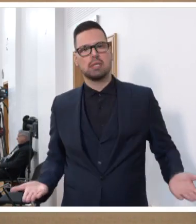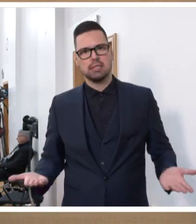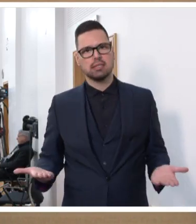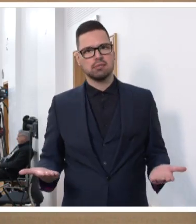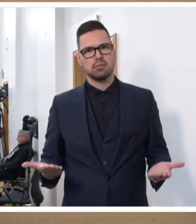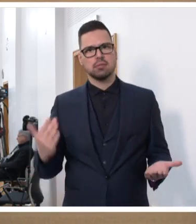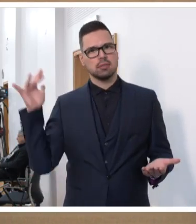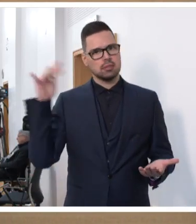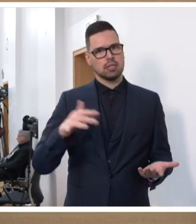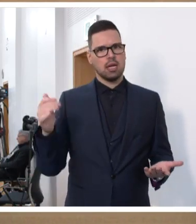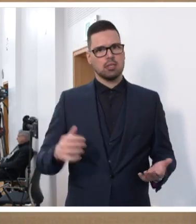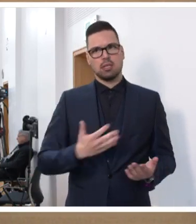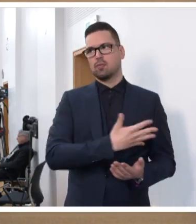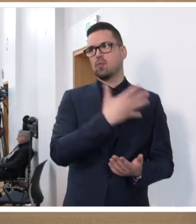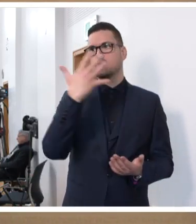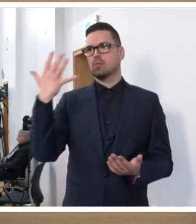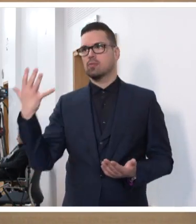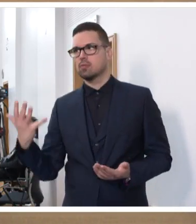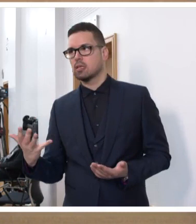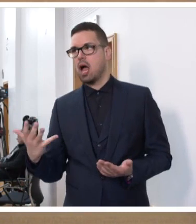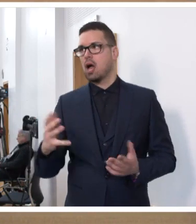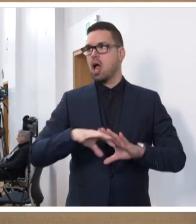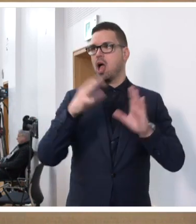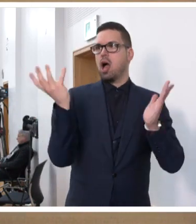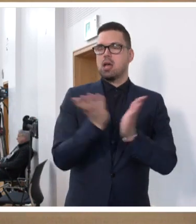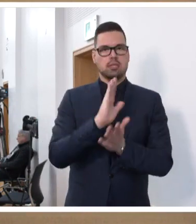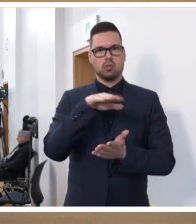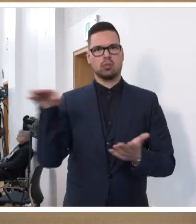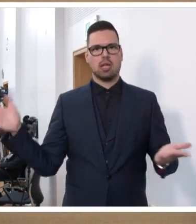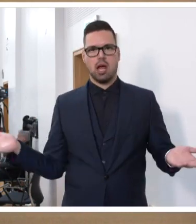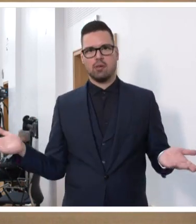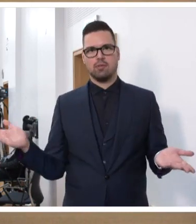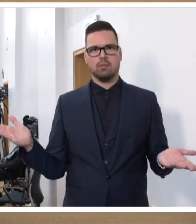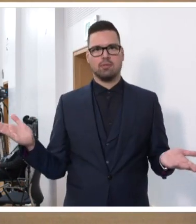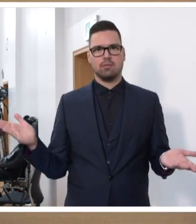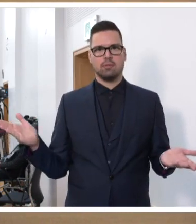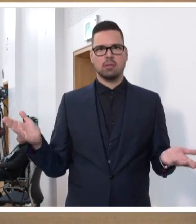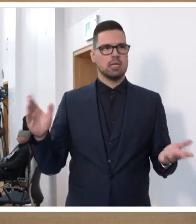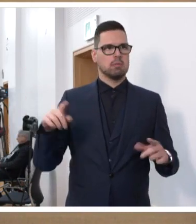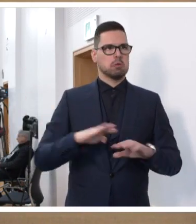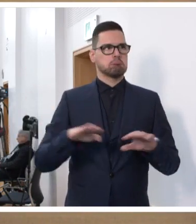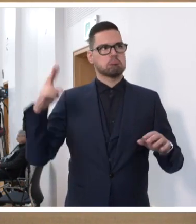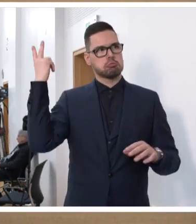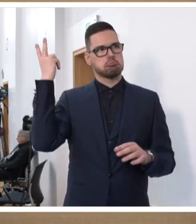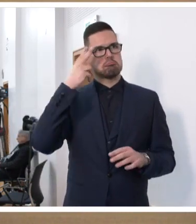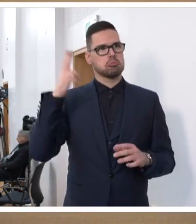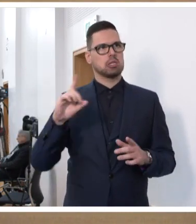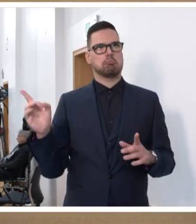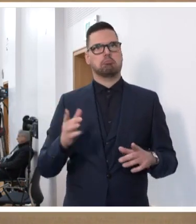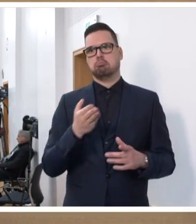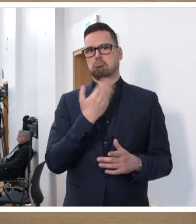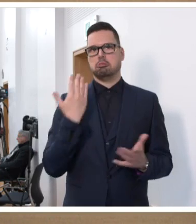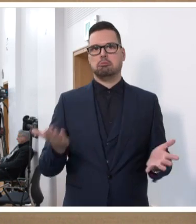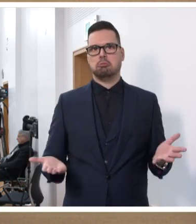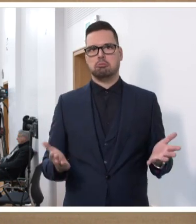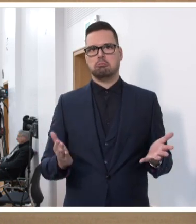Parlament, die dann 5 Jahre im Land schalten und walten können, wie sie wollen. Das geht an das Grundverständnis von Demokratie. Werte Kollegen